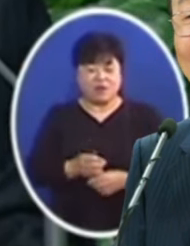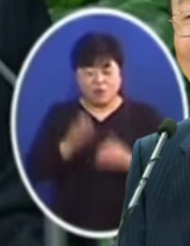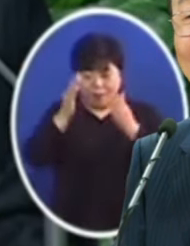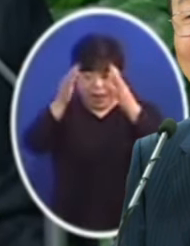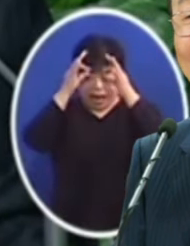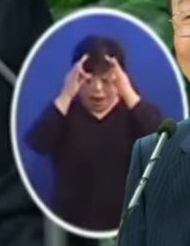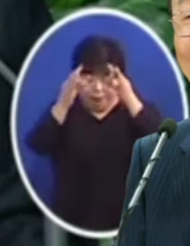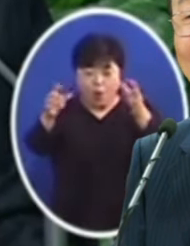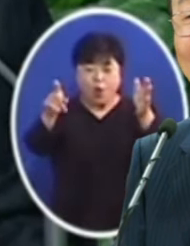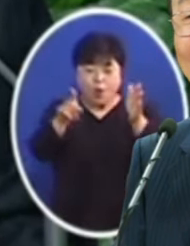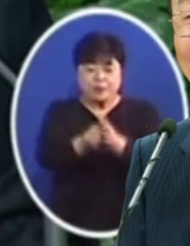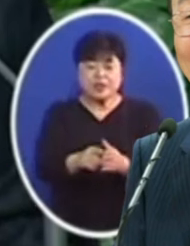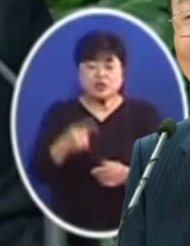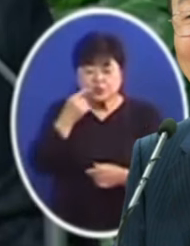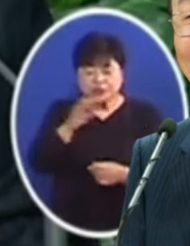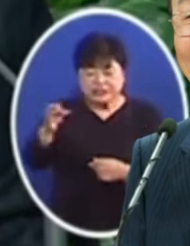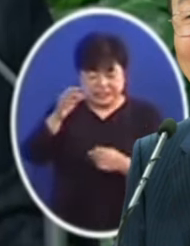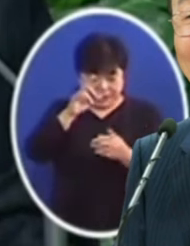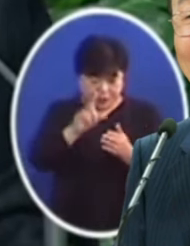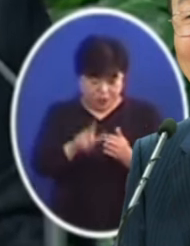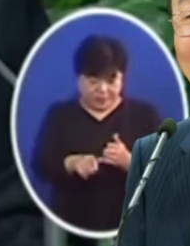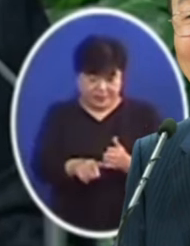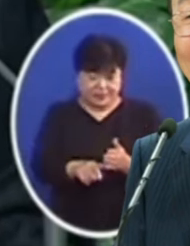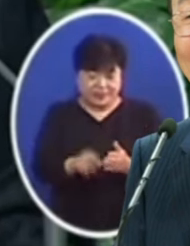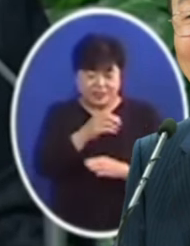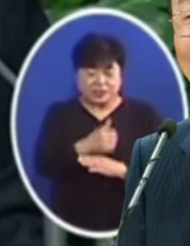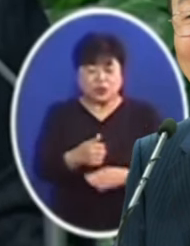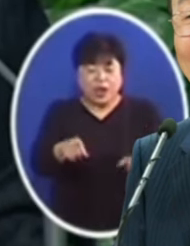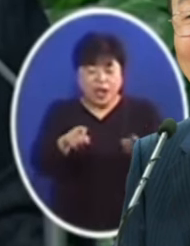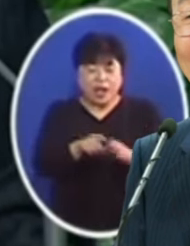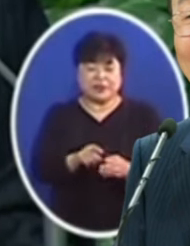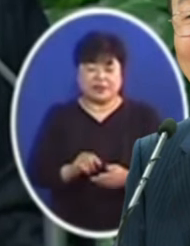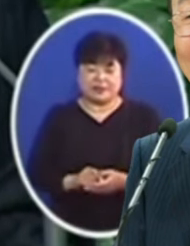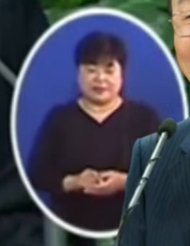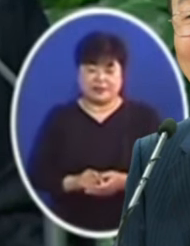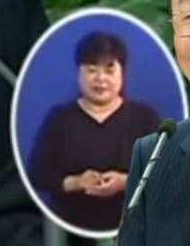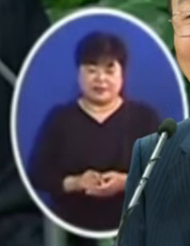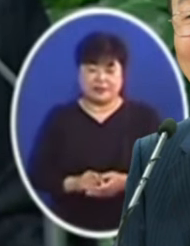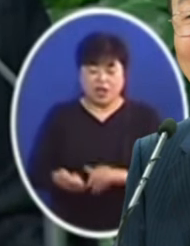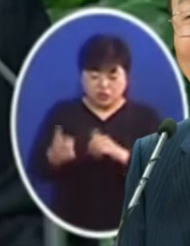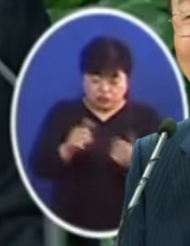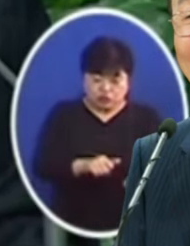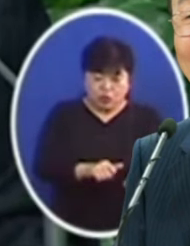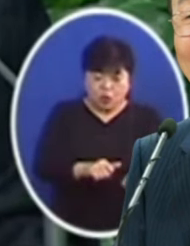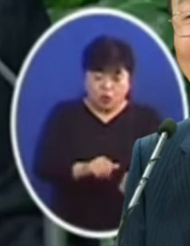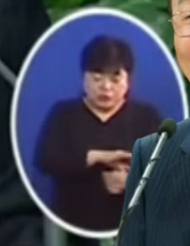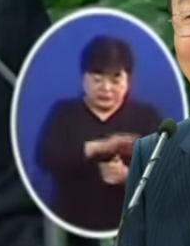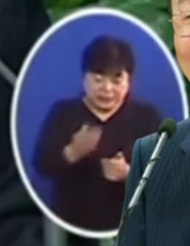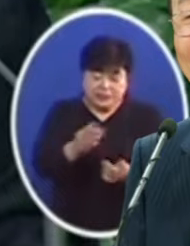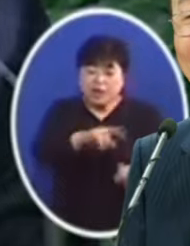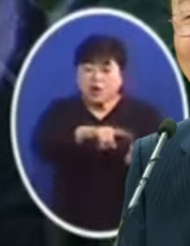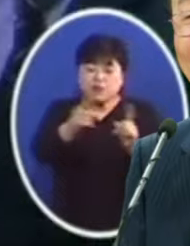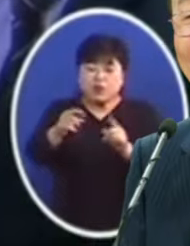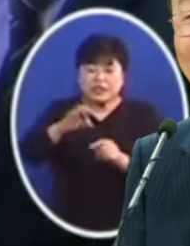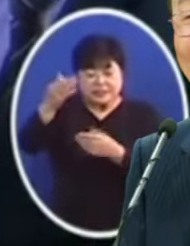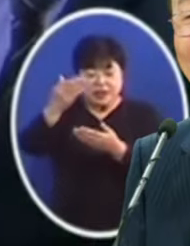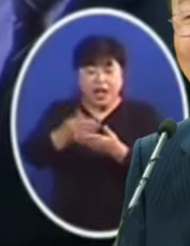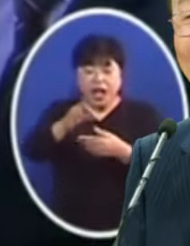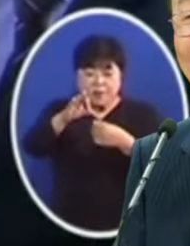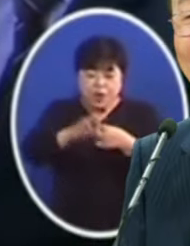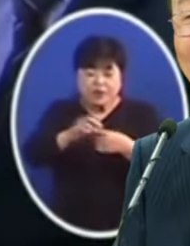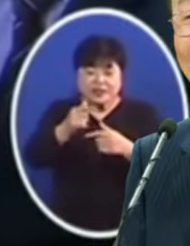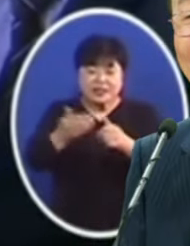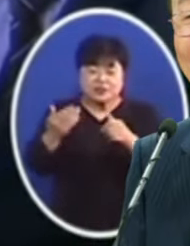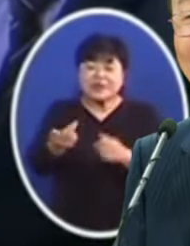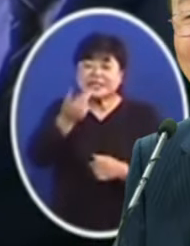바라보고 믿고 입술로 시인해서 그리스도와 함께 죽었고 장사 지내고 부활한 것을 인정하면